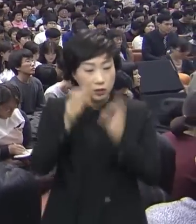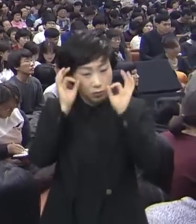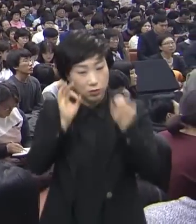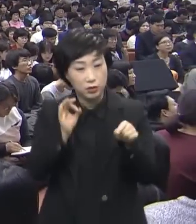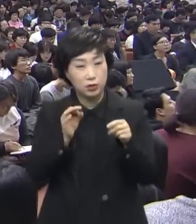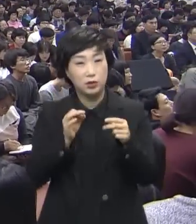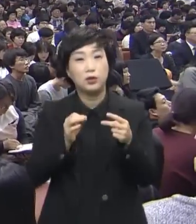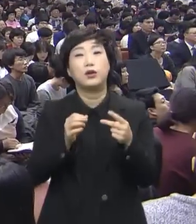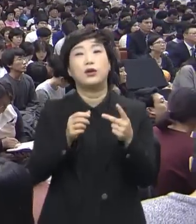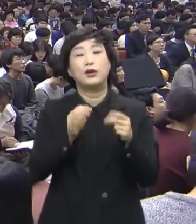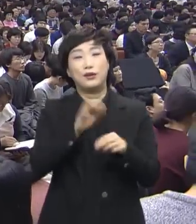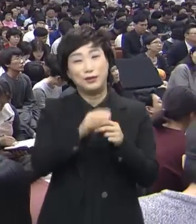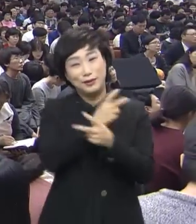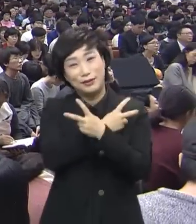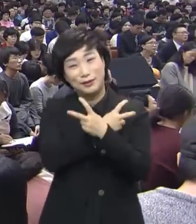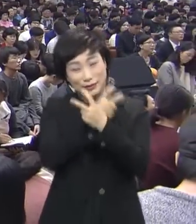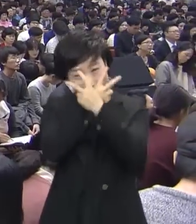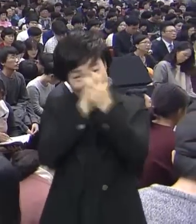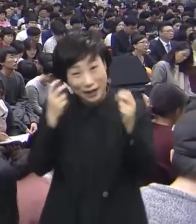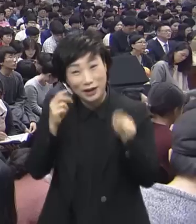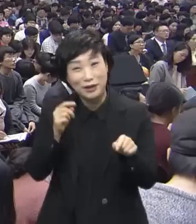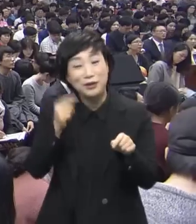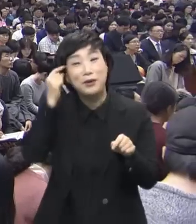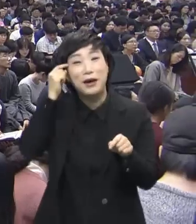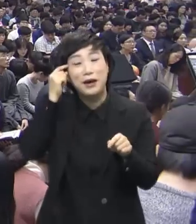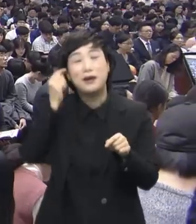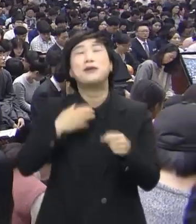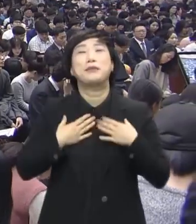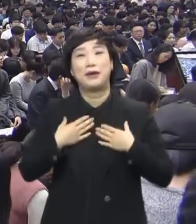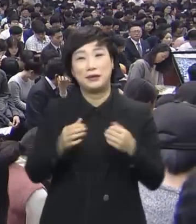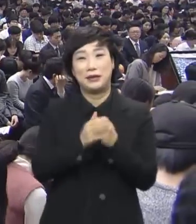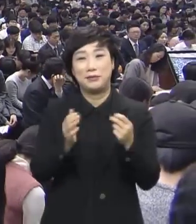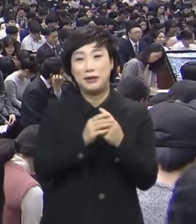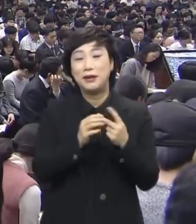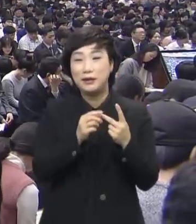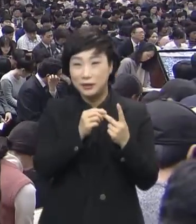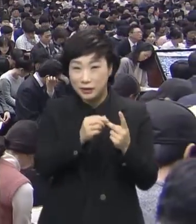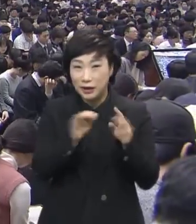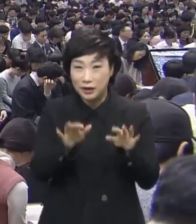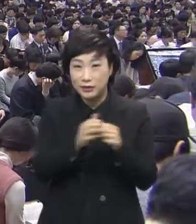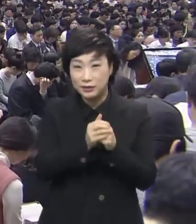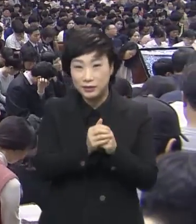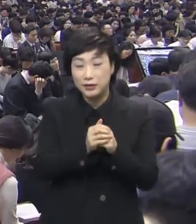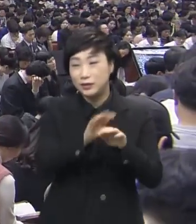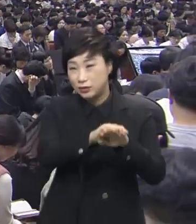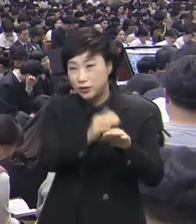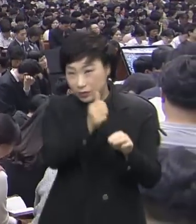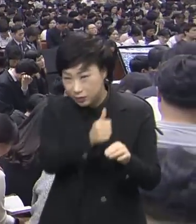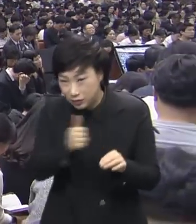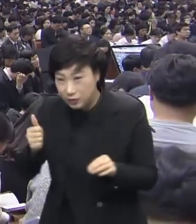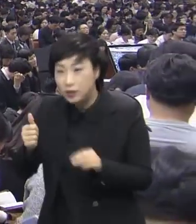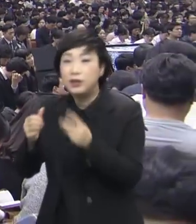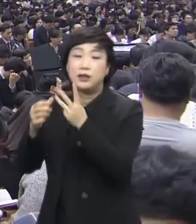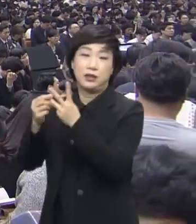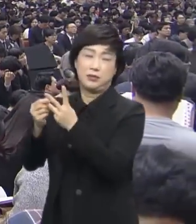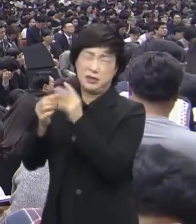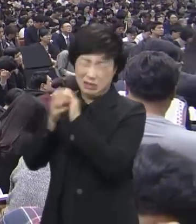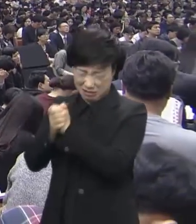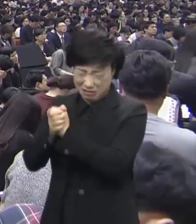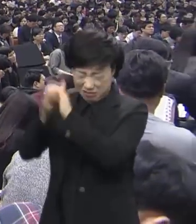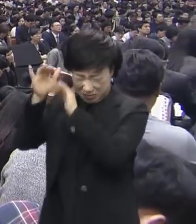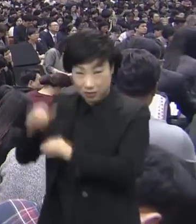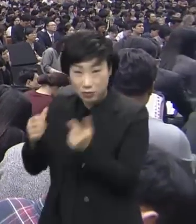보신즉 저희가 자니 이는 저희 눈이 피곤함일러라 또 저희를 두시고 나아가 세 번째 동일한 말씀으로 기도하신 후